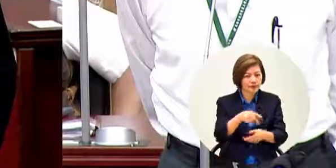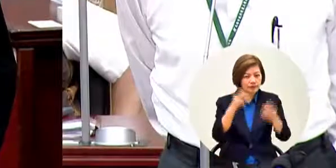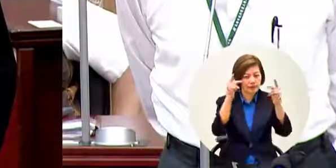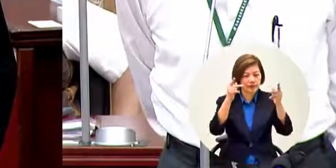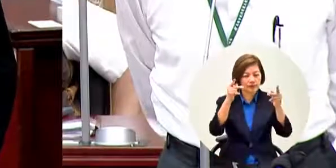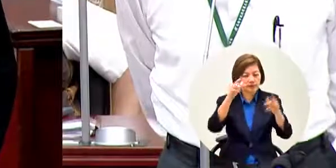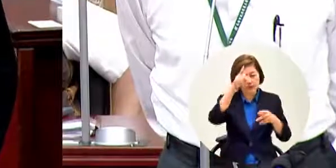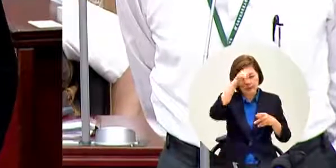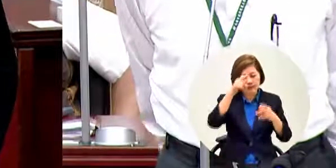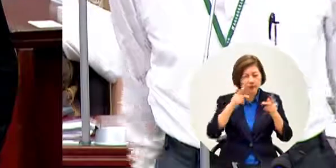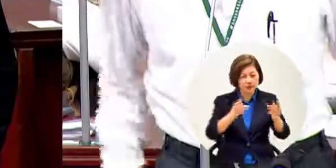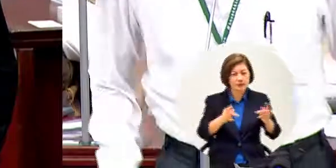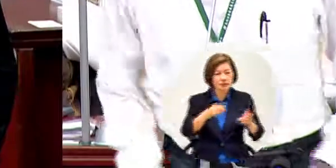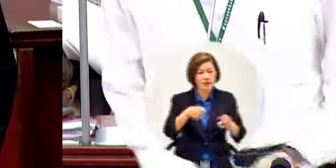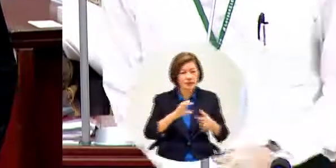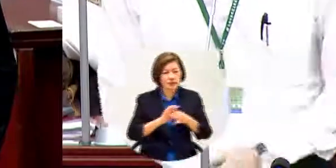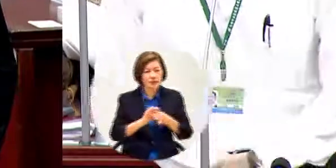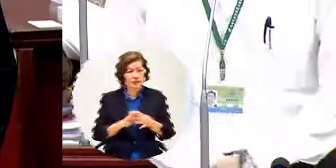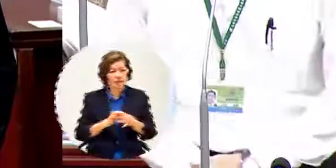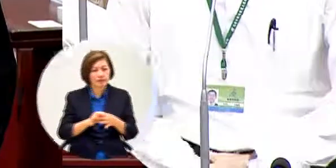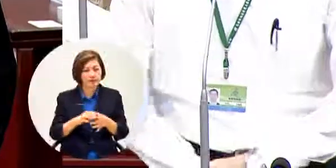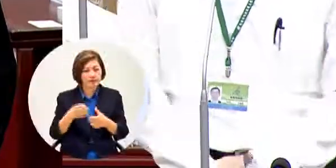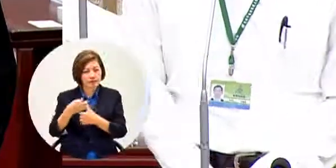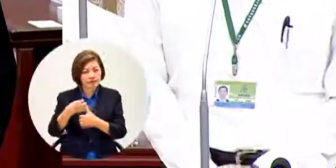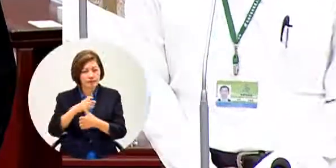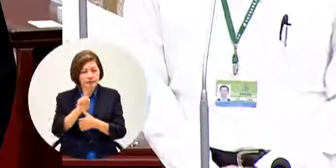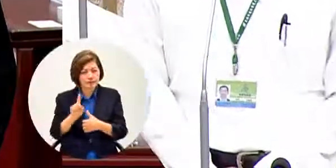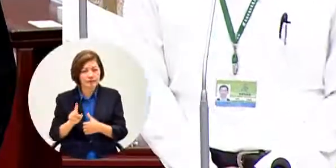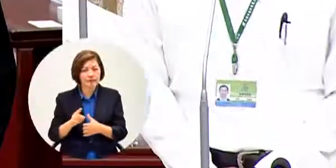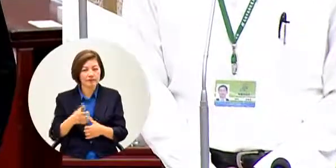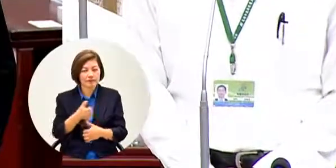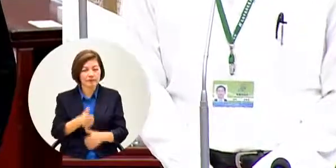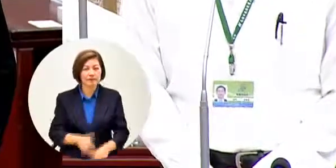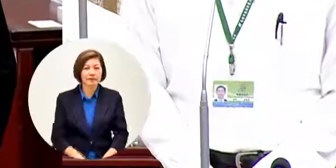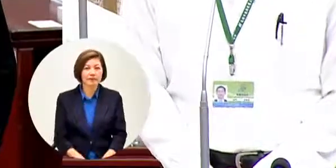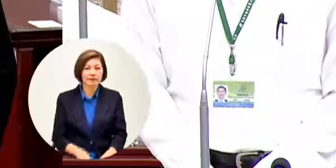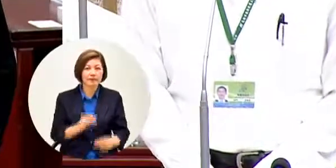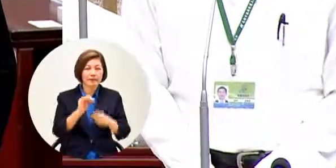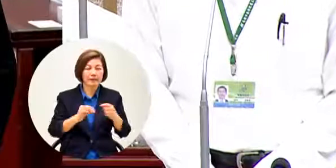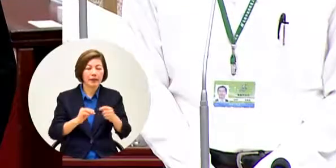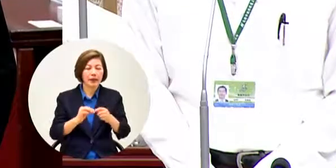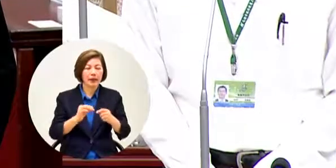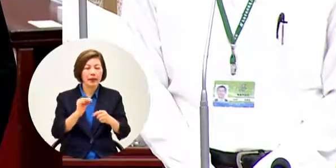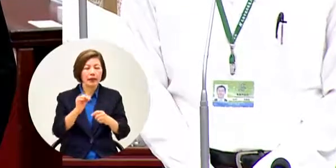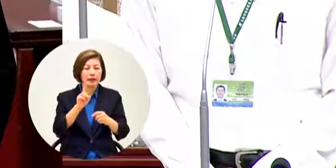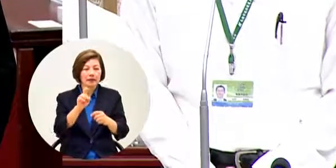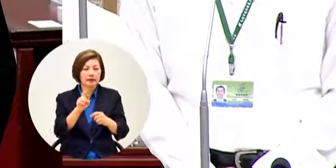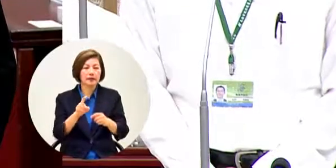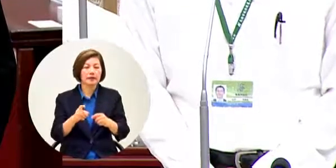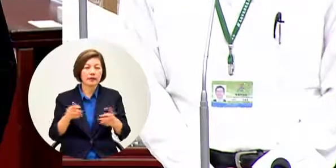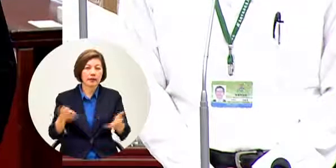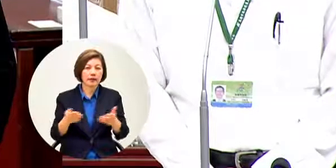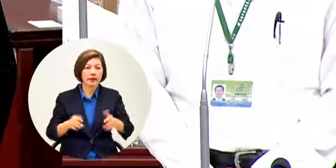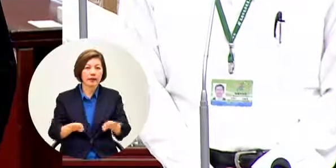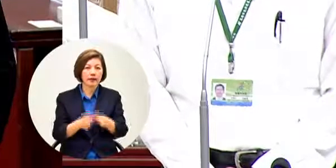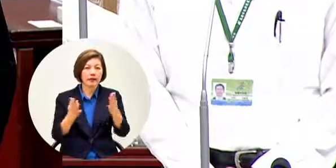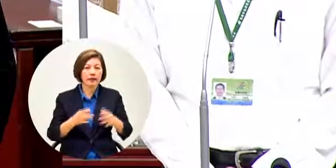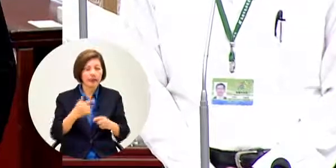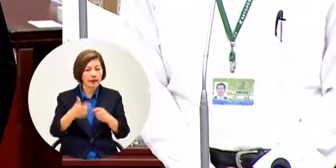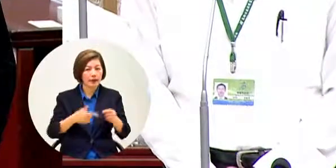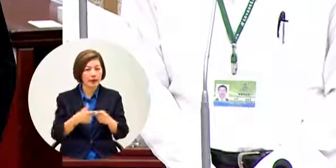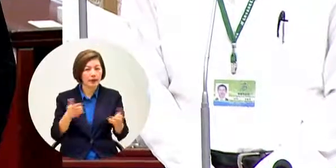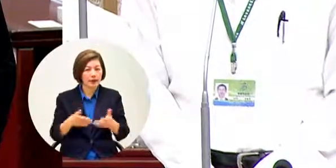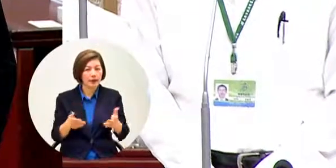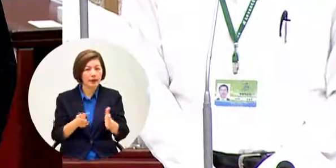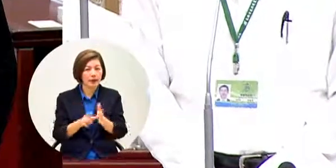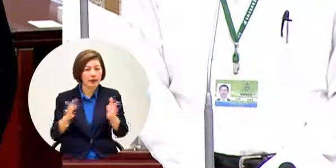的关心跟指教。那我们按照目前的进度是在111年动工，那6年的工期一定在